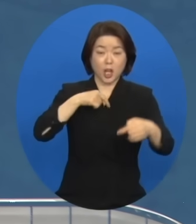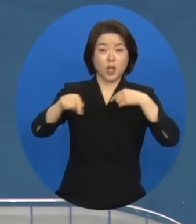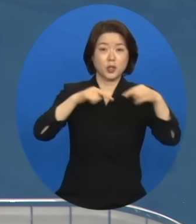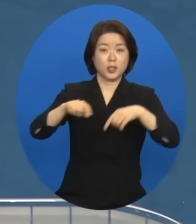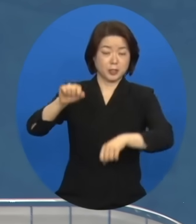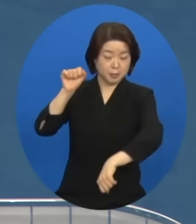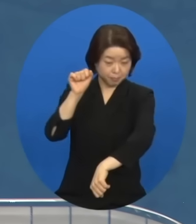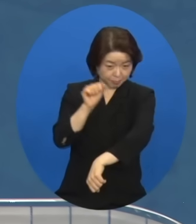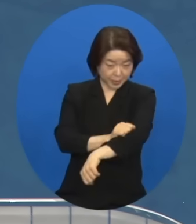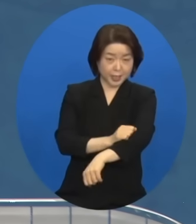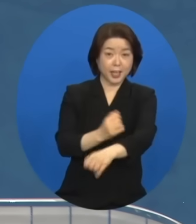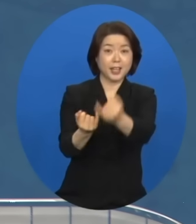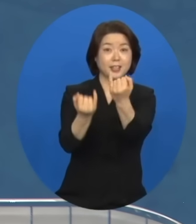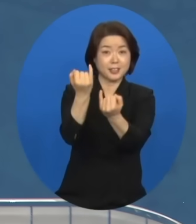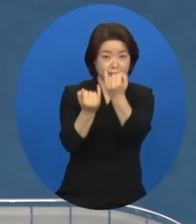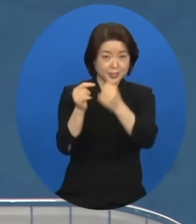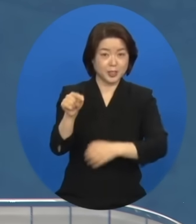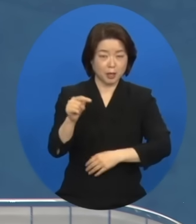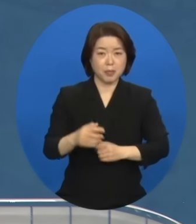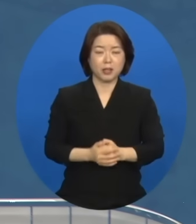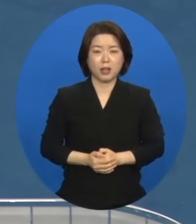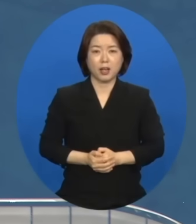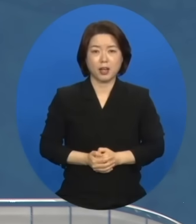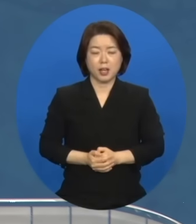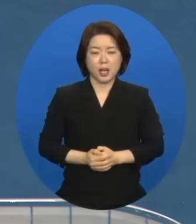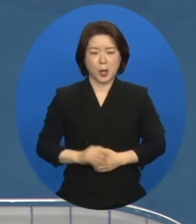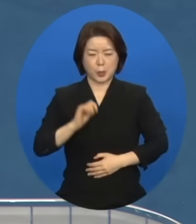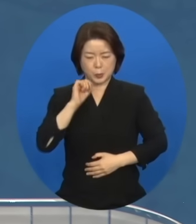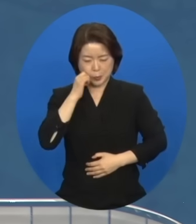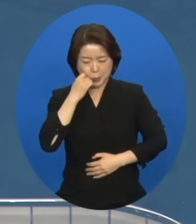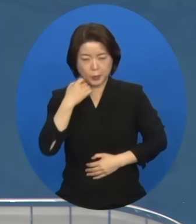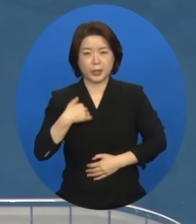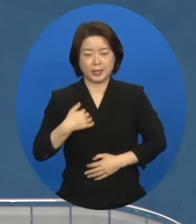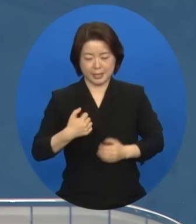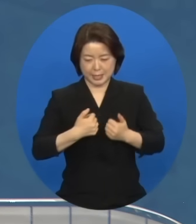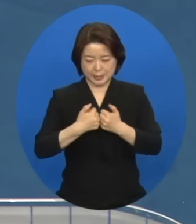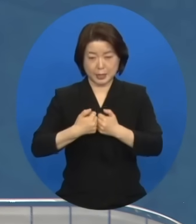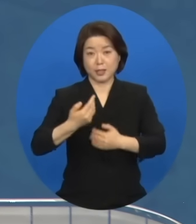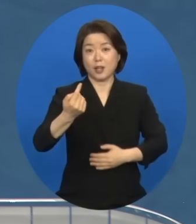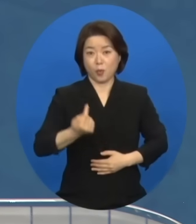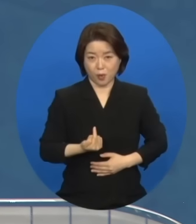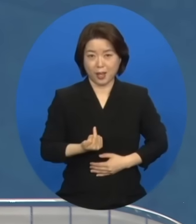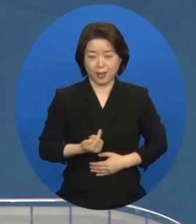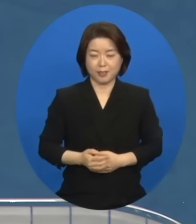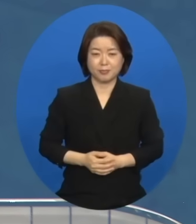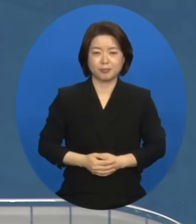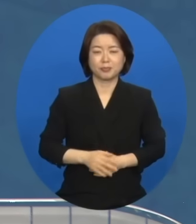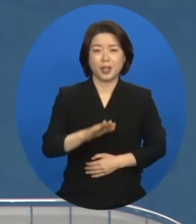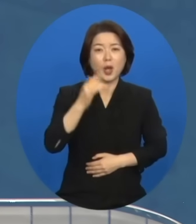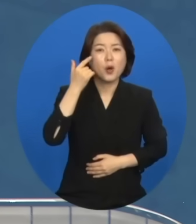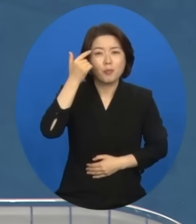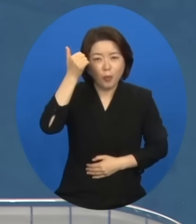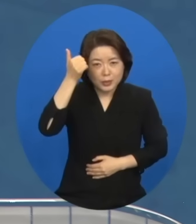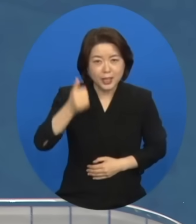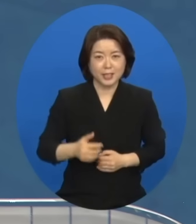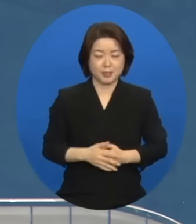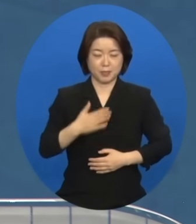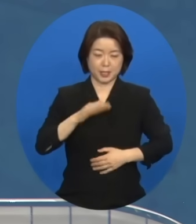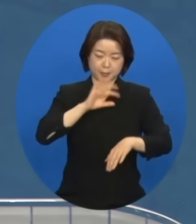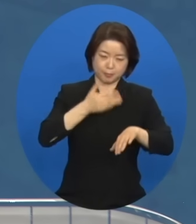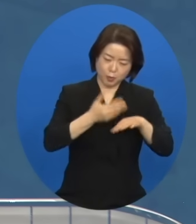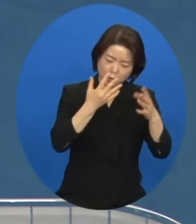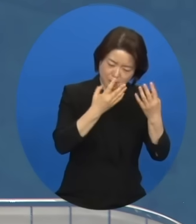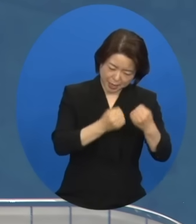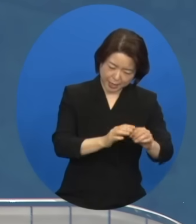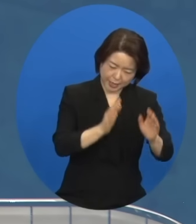역할을 하고 있는 자매가 아주 어려운 상담을 해오더라고요. 목사님, 제가 훈련도 많이